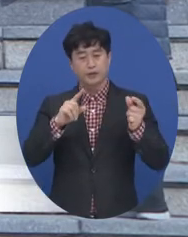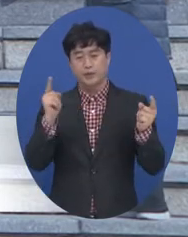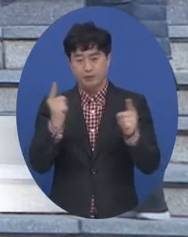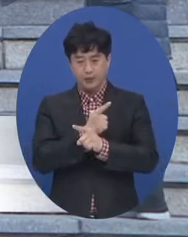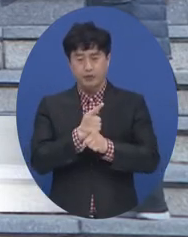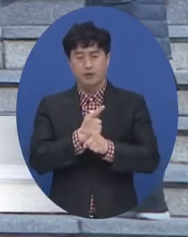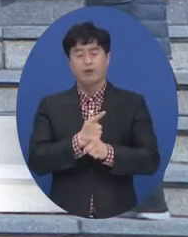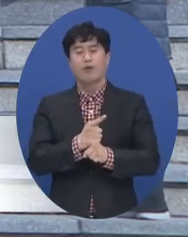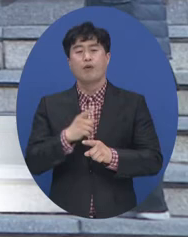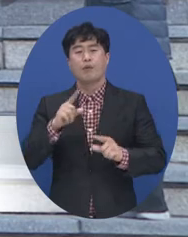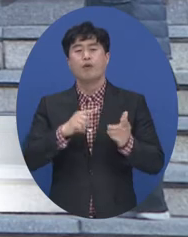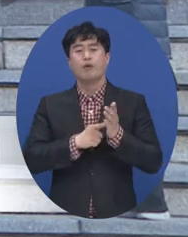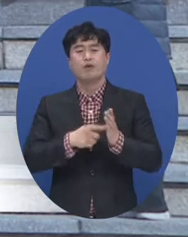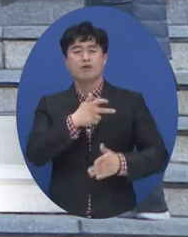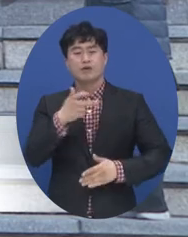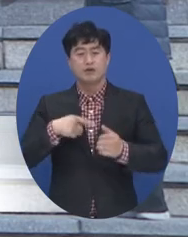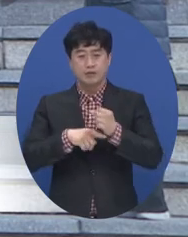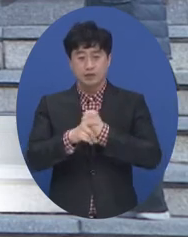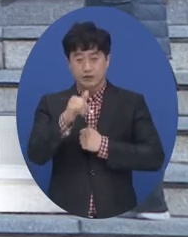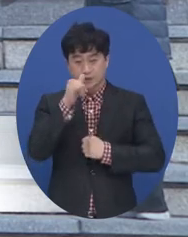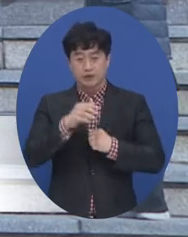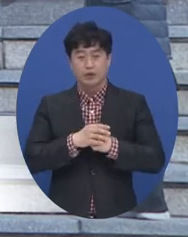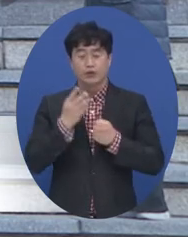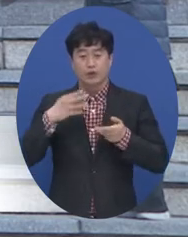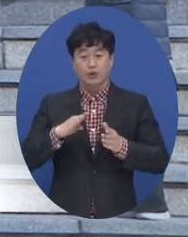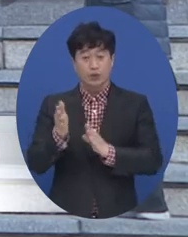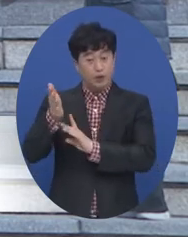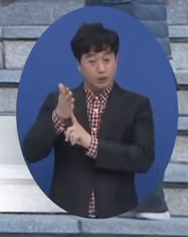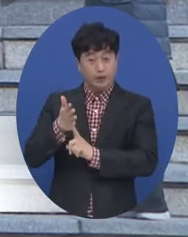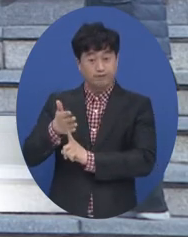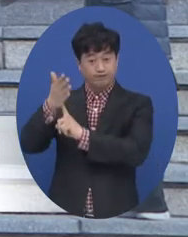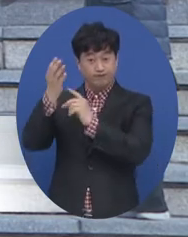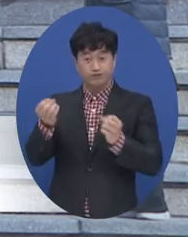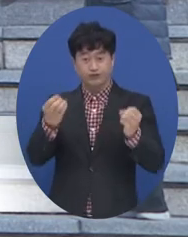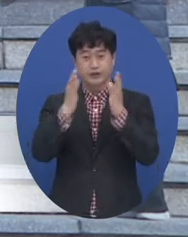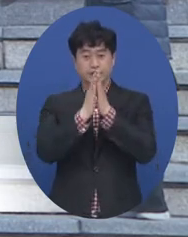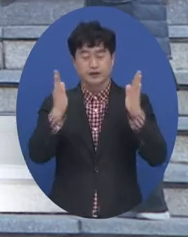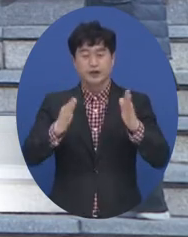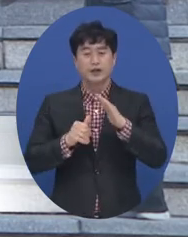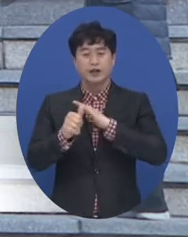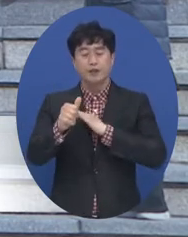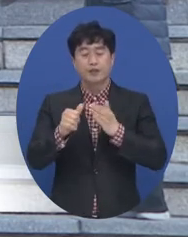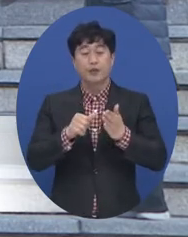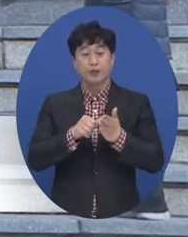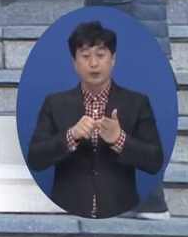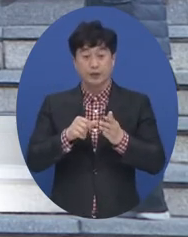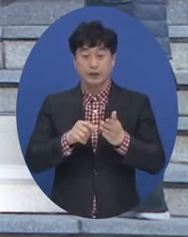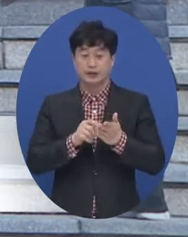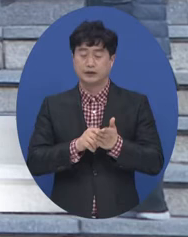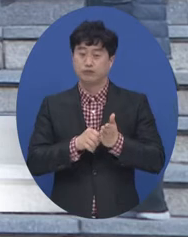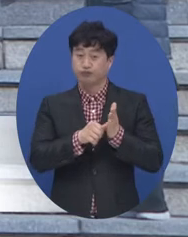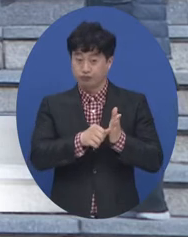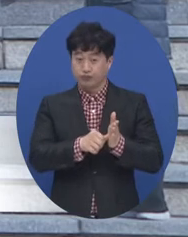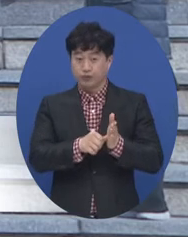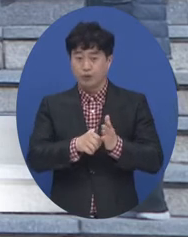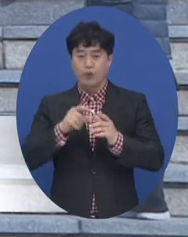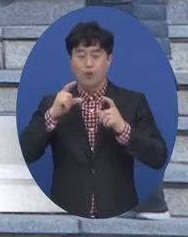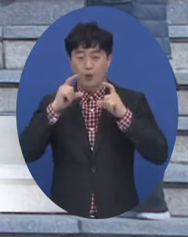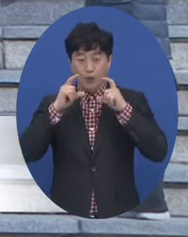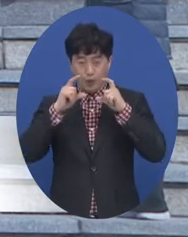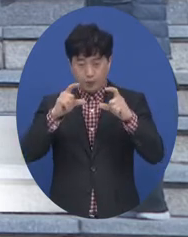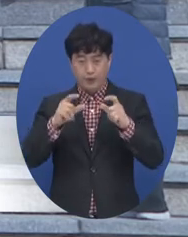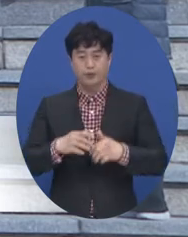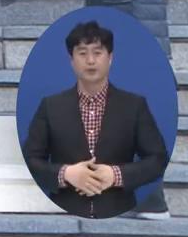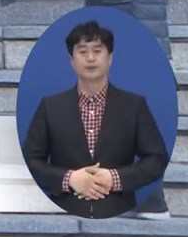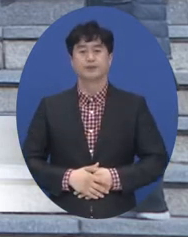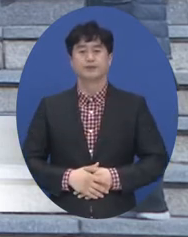상징적으로 큰 의미를 담고 있는데요. 경기도는 도기 개양식을 거행하고 대표 상징물의 공식 사용을 공포했습니다.